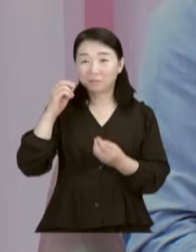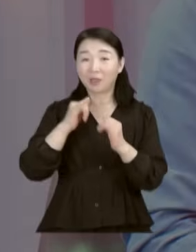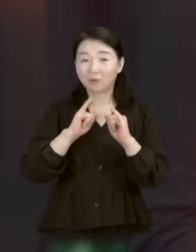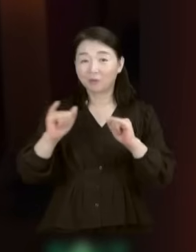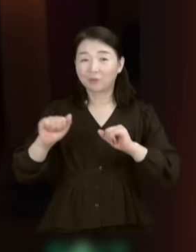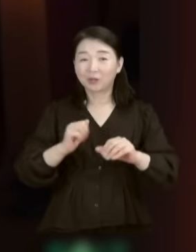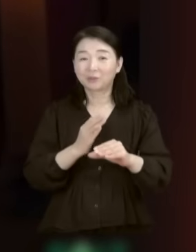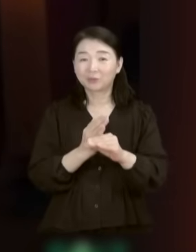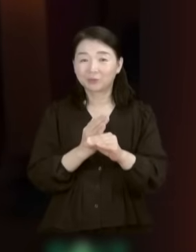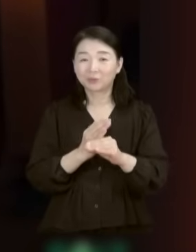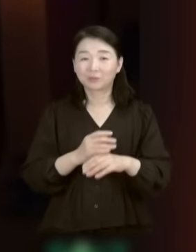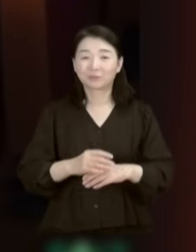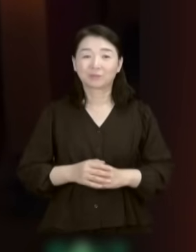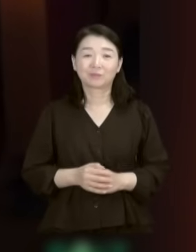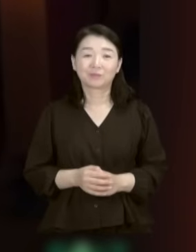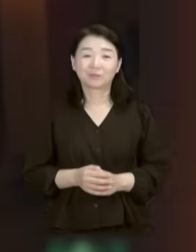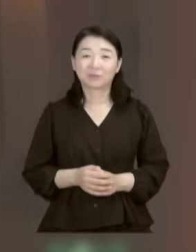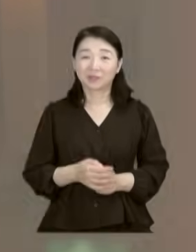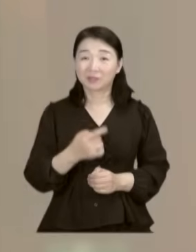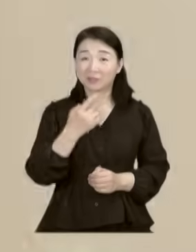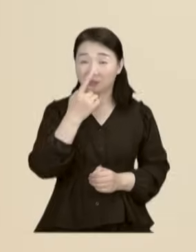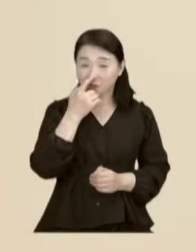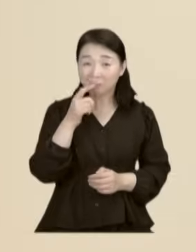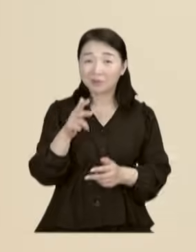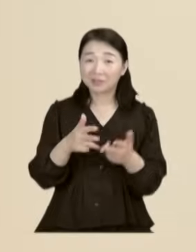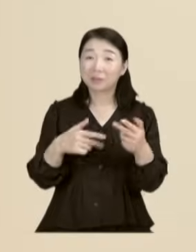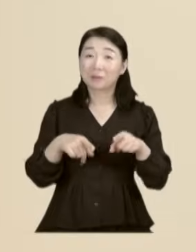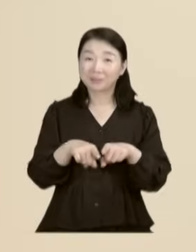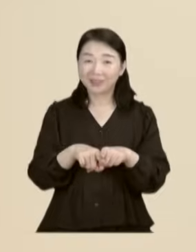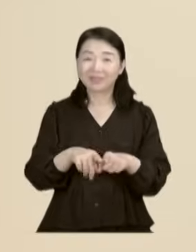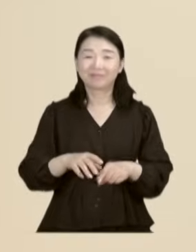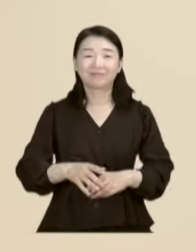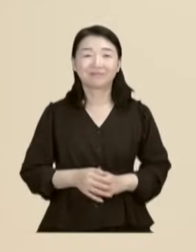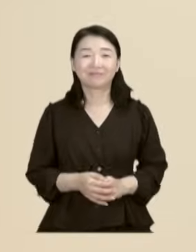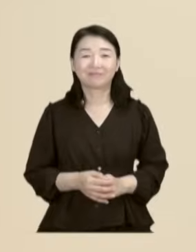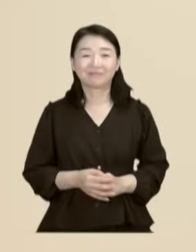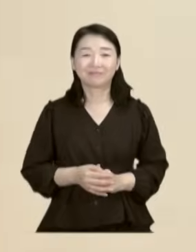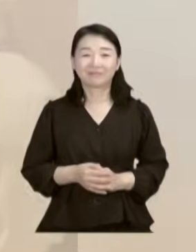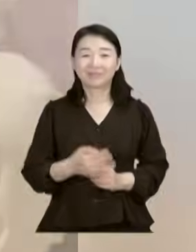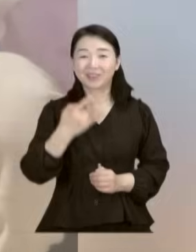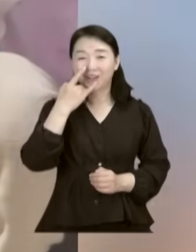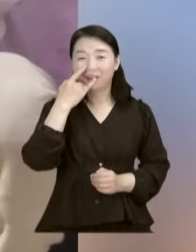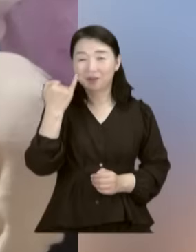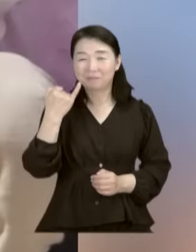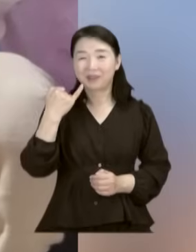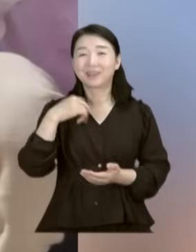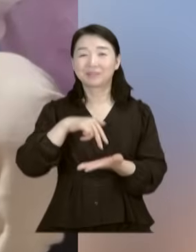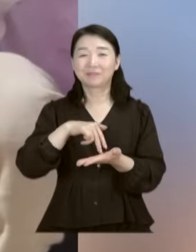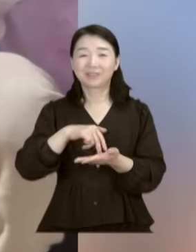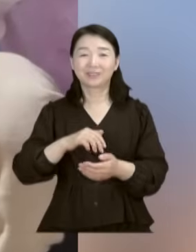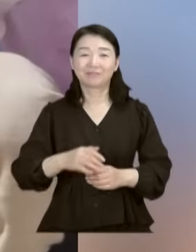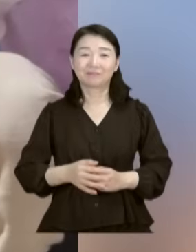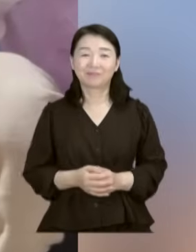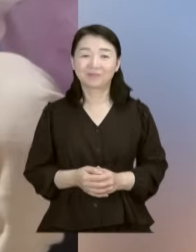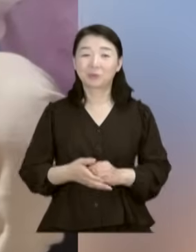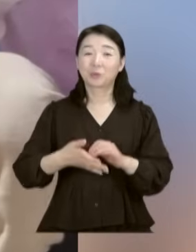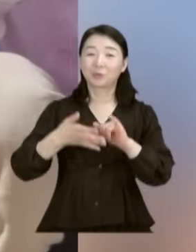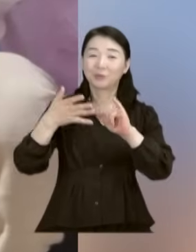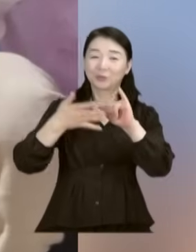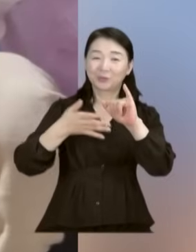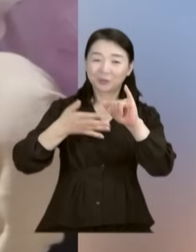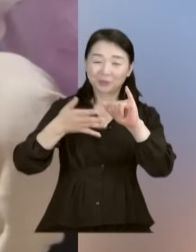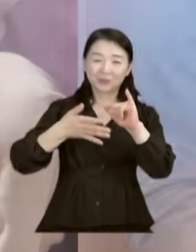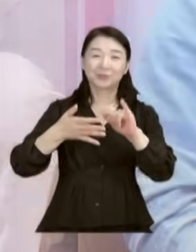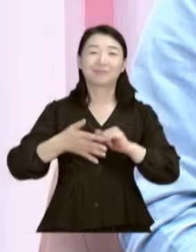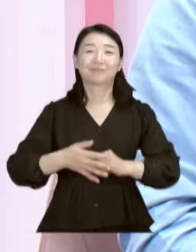배우로 활동하고 있고 그리고 이제 커피 사업 이제 하고 있고요 그 다음에 엄마로서 유튜브도